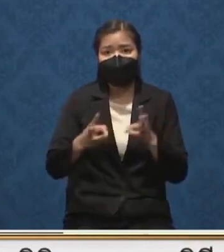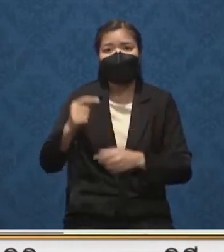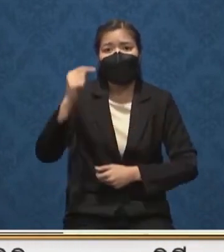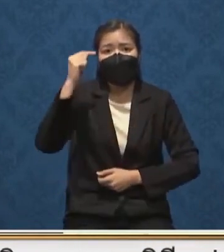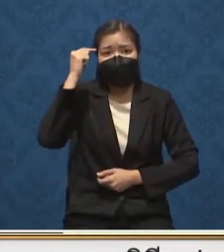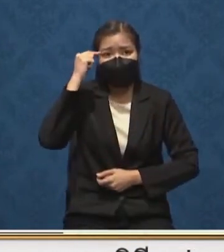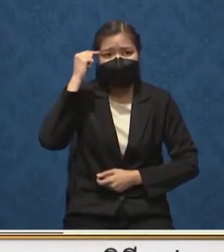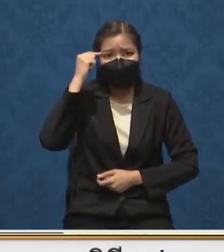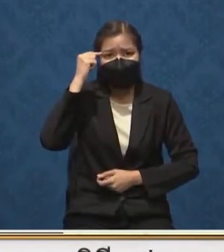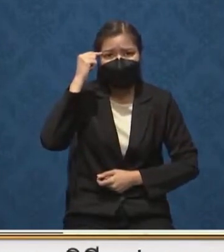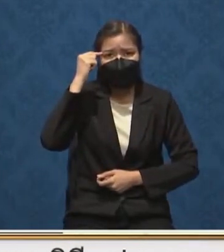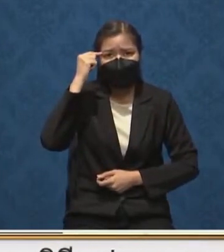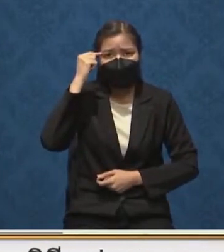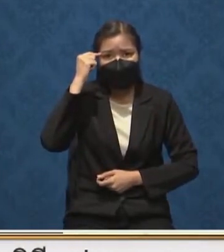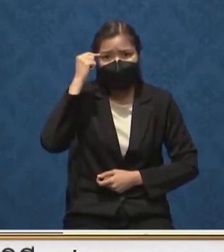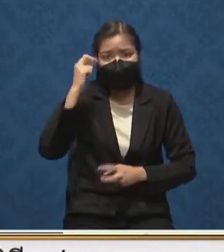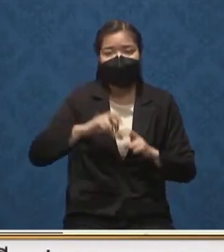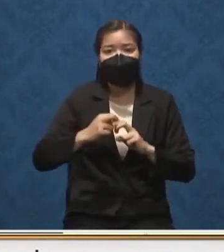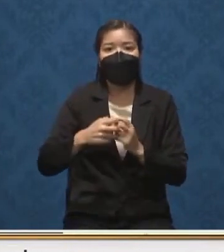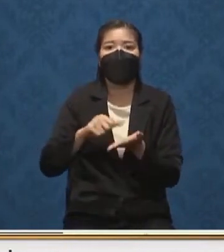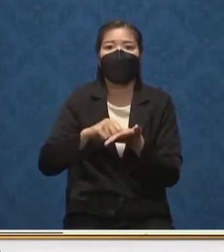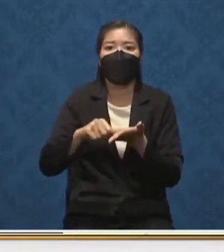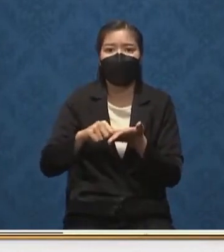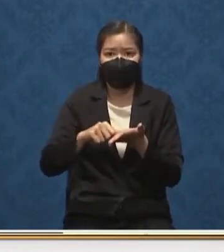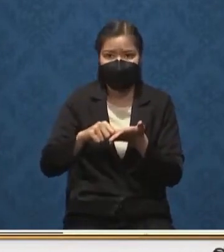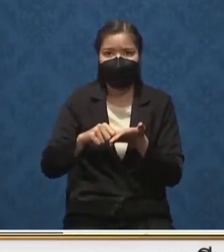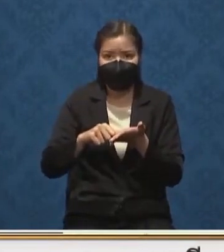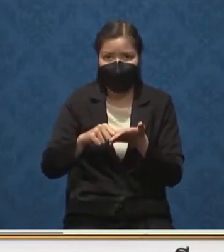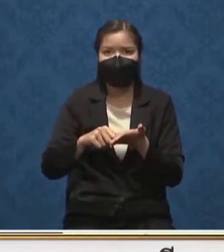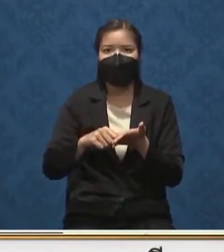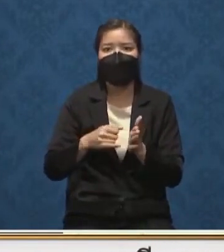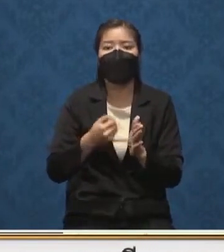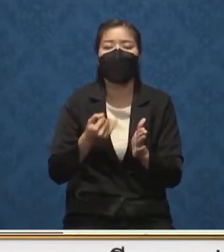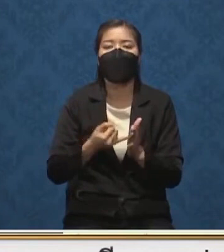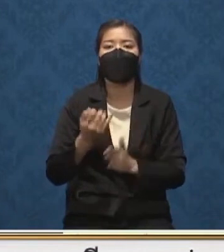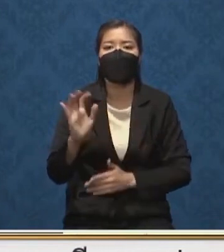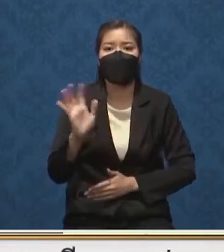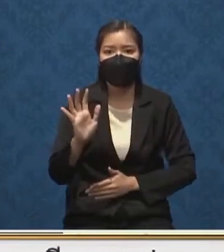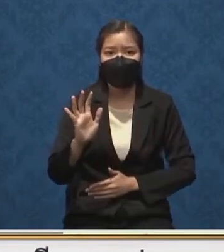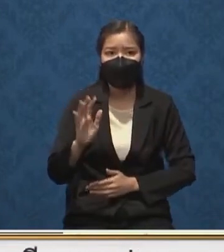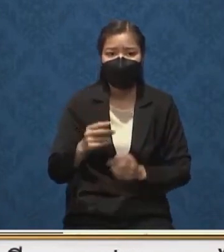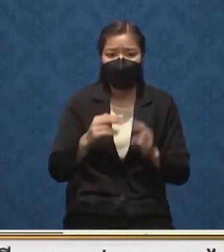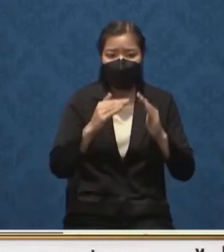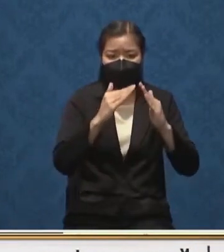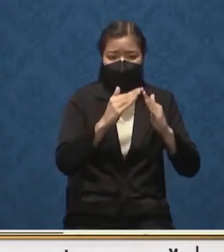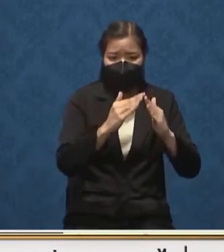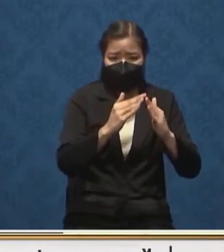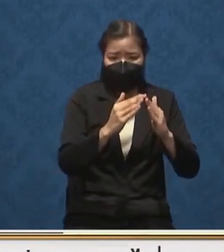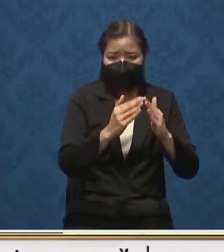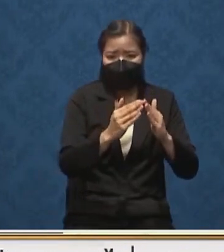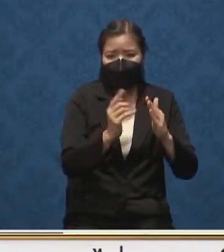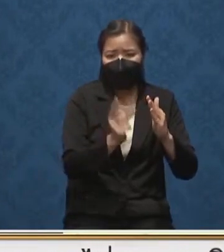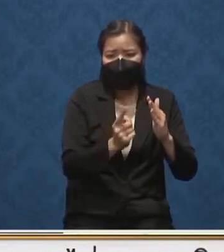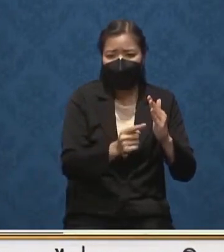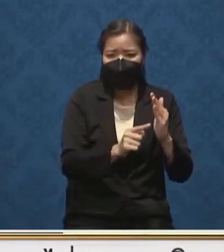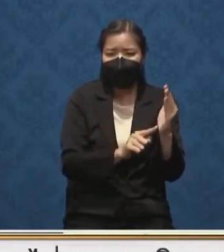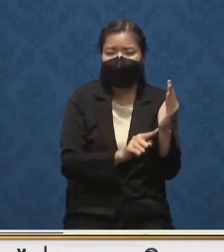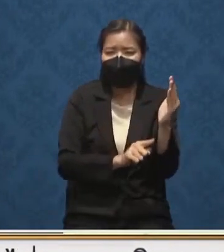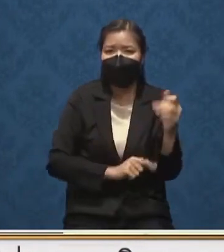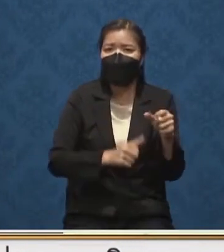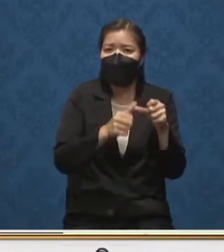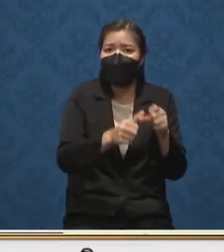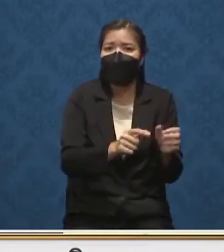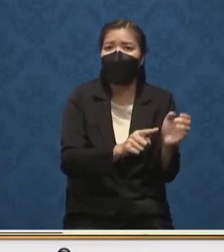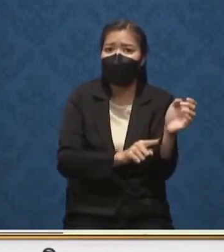เอกสารศักสิทธิ์เลยแล้วไปทับกับที่รัฐที่กับคนอื่นมันก็ต้องมีวิธีที่ทำที่จะแก้ปัญหาให้ได้จะต้อง